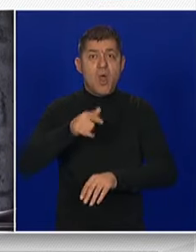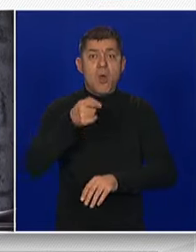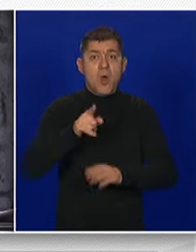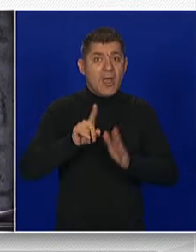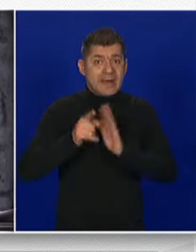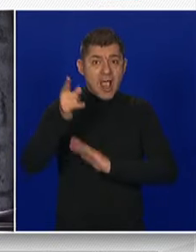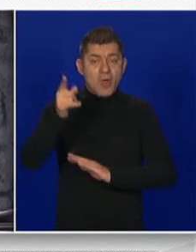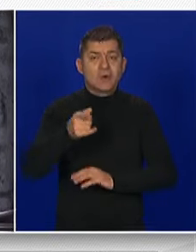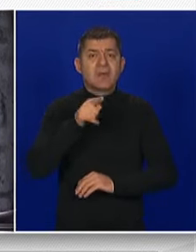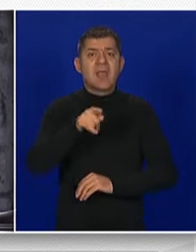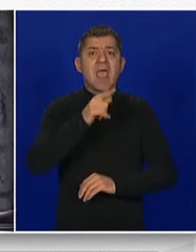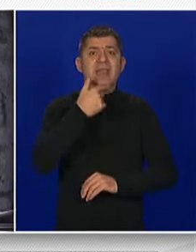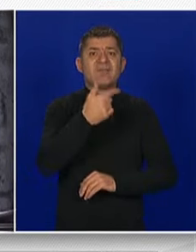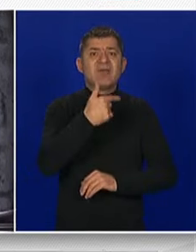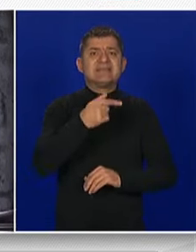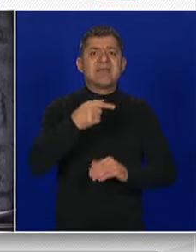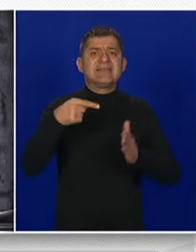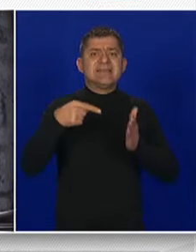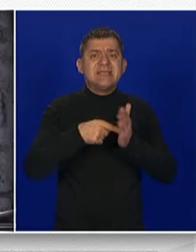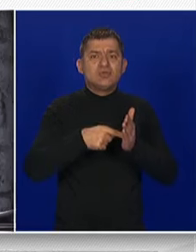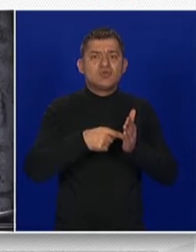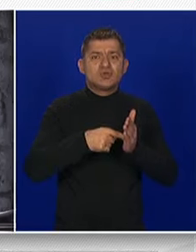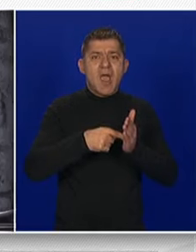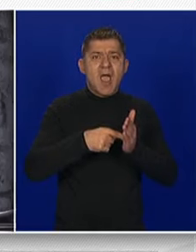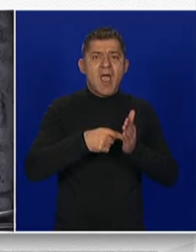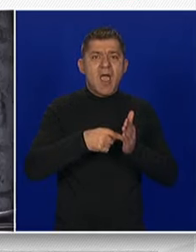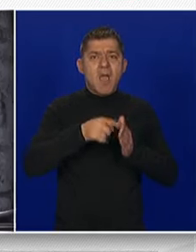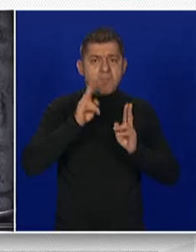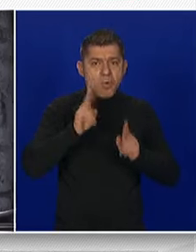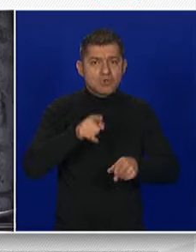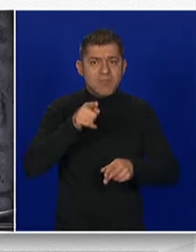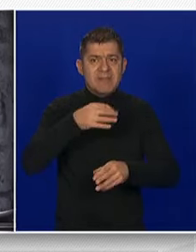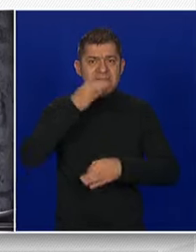do 20.000 primjerice, a da sustav bude održiv?